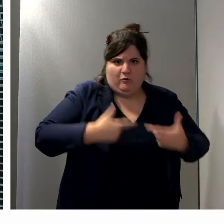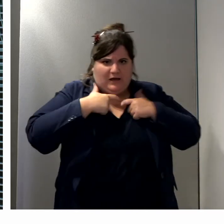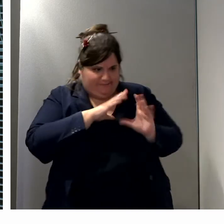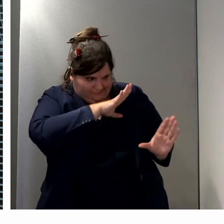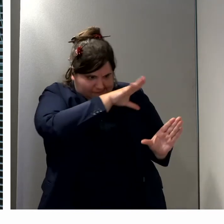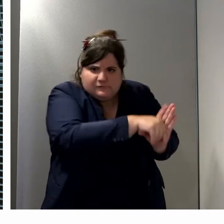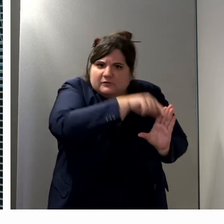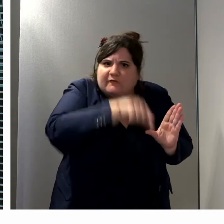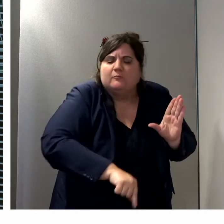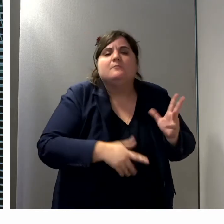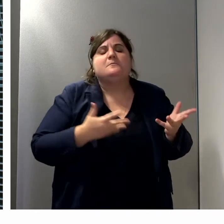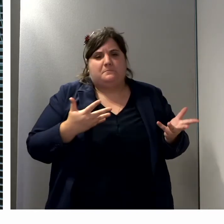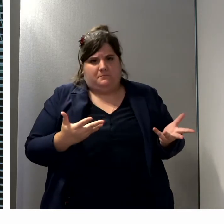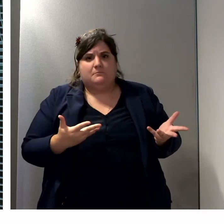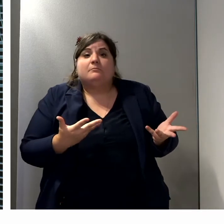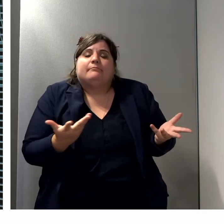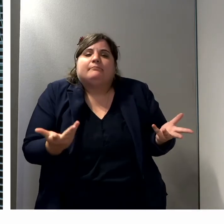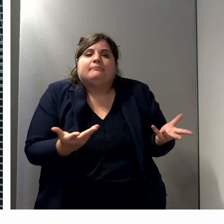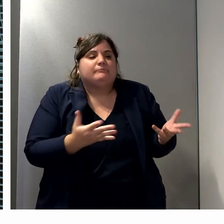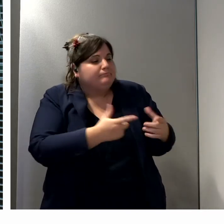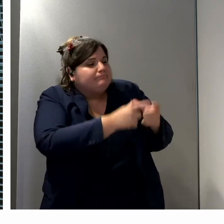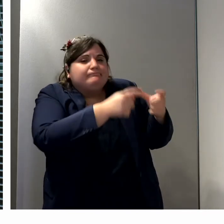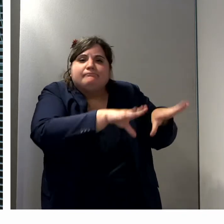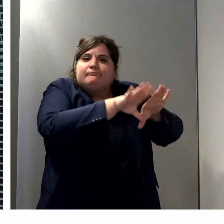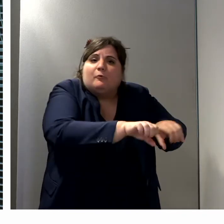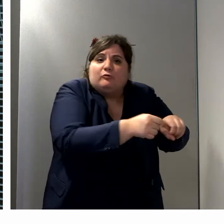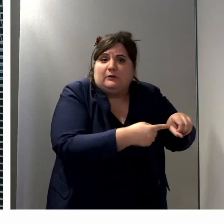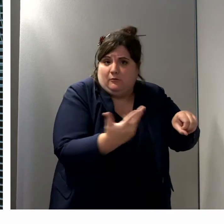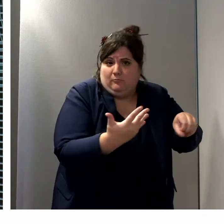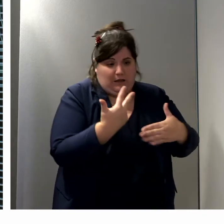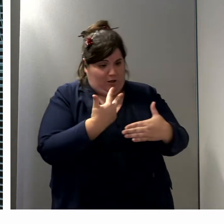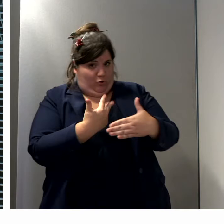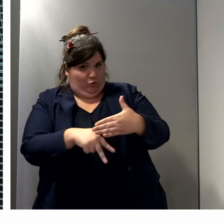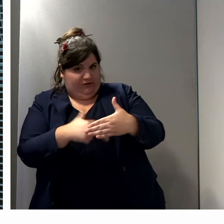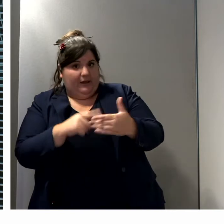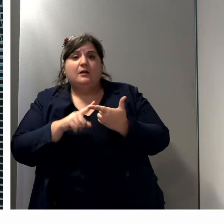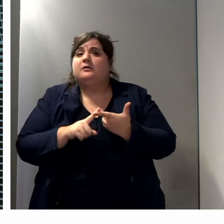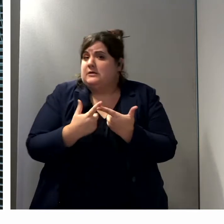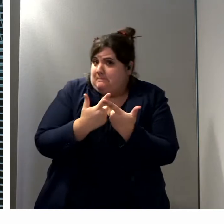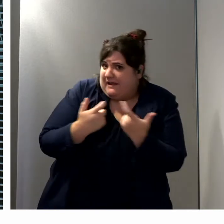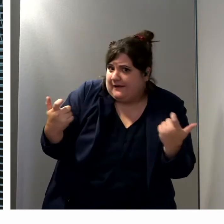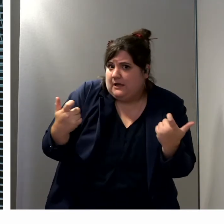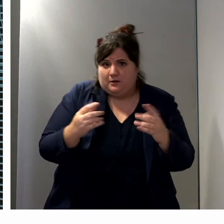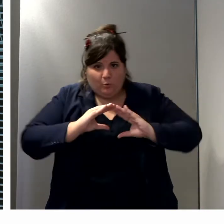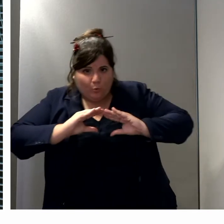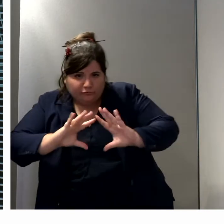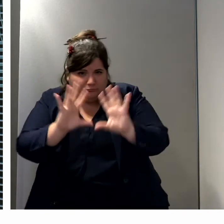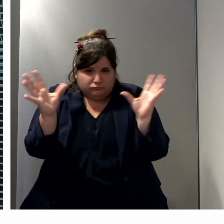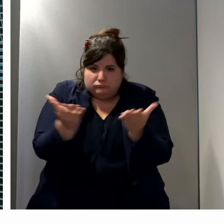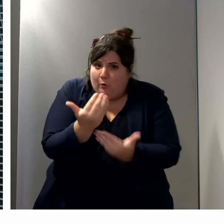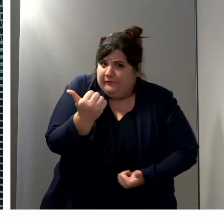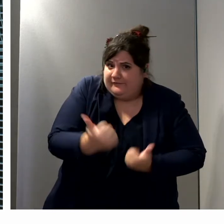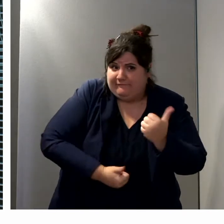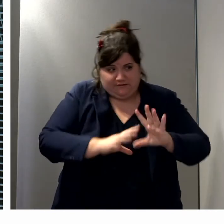l'accessibilité de leurs produits. Quand je dis produits, ce sont les logiciels, mais également les matériels, les services. Avec